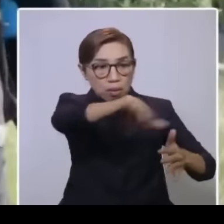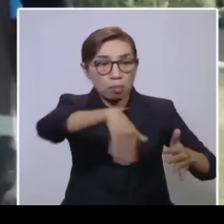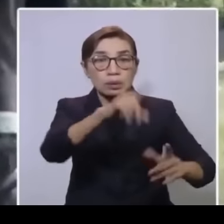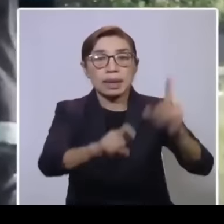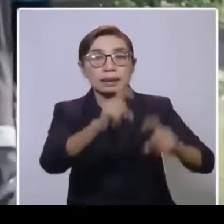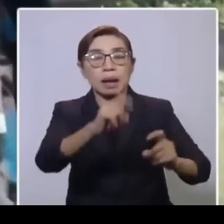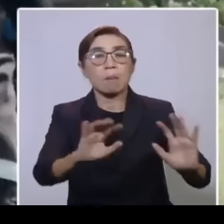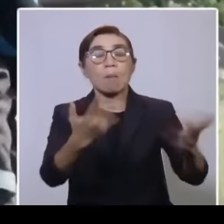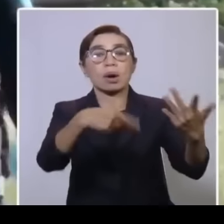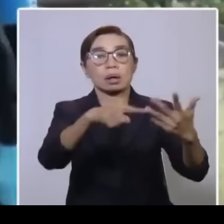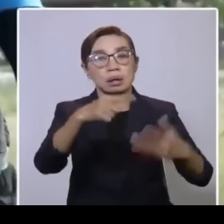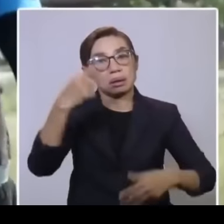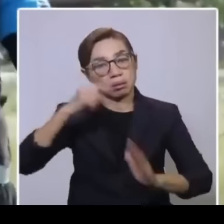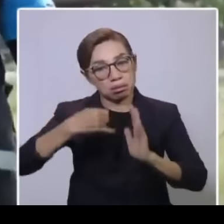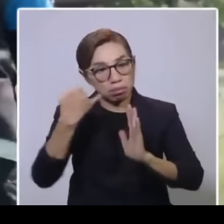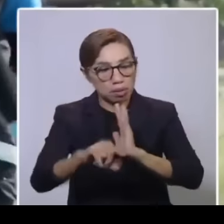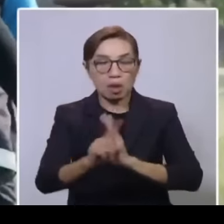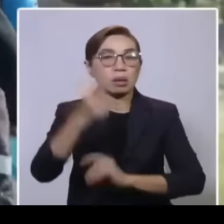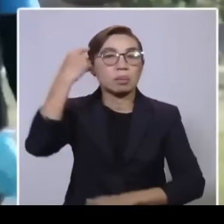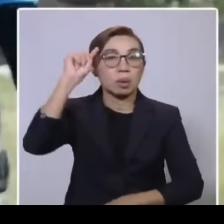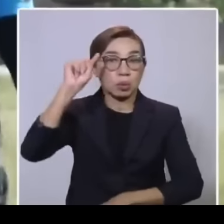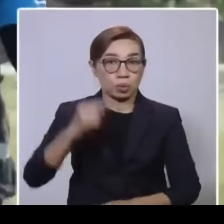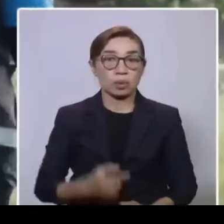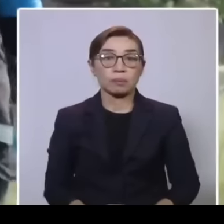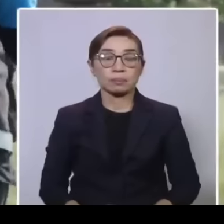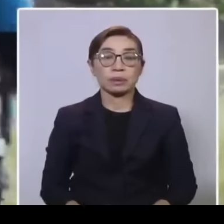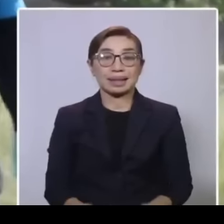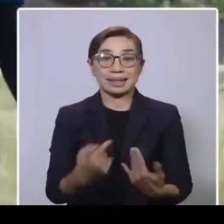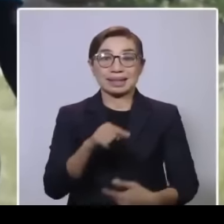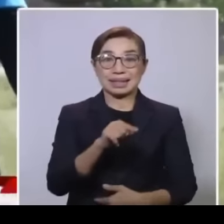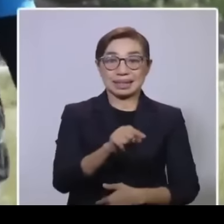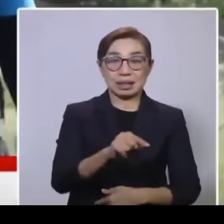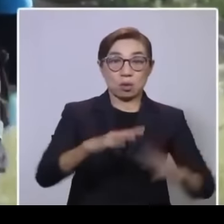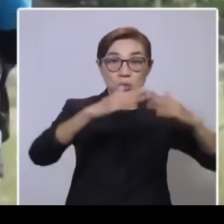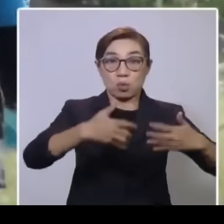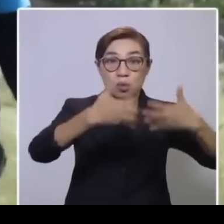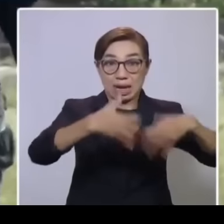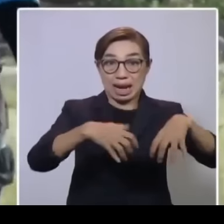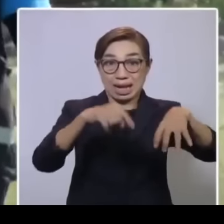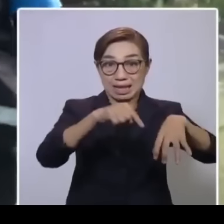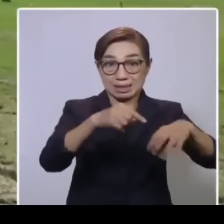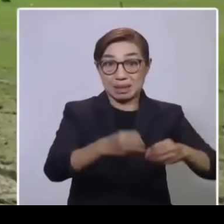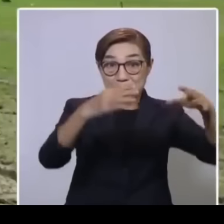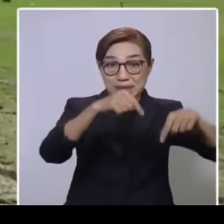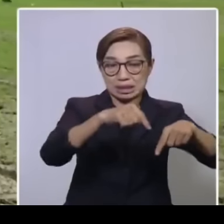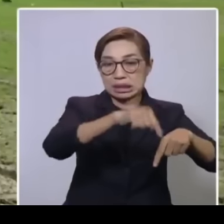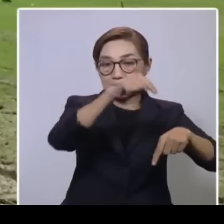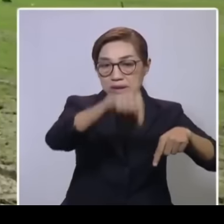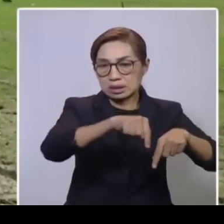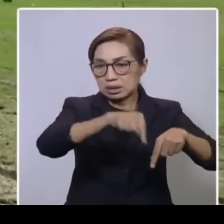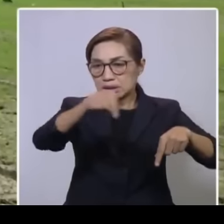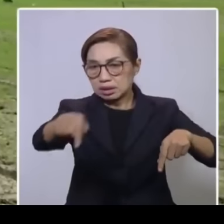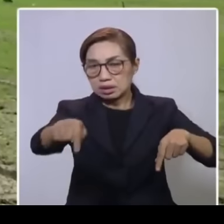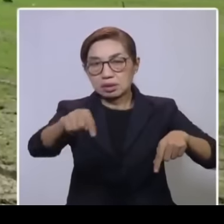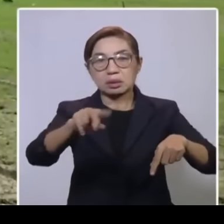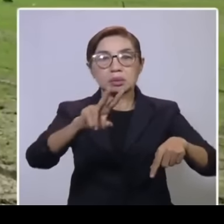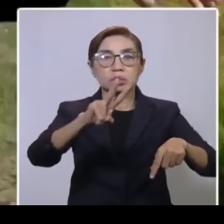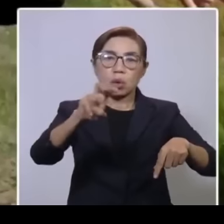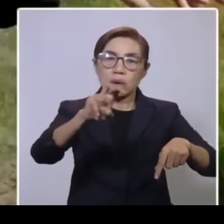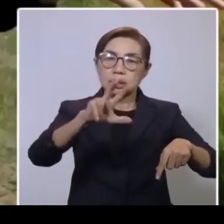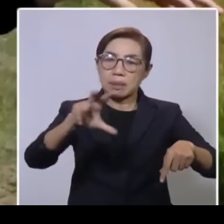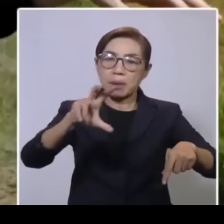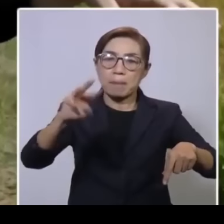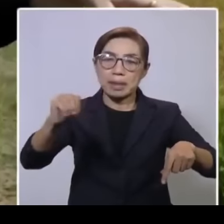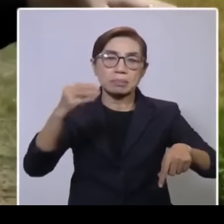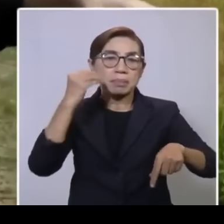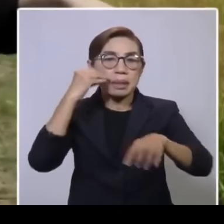นะคะได้มีโอกาสลงสำรวจบริเวณบ้านที่ช่วงใกล้กับโรงงานพลุระเบิดนะคะห่างกันเพียงประมาณ200ถึง